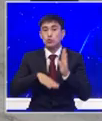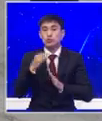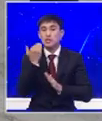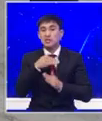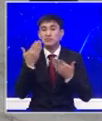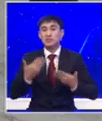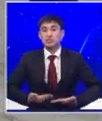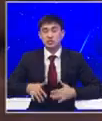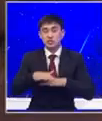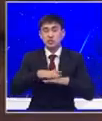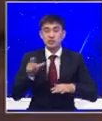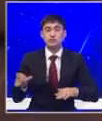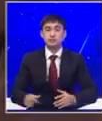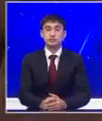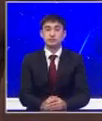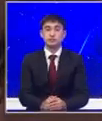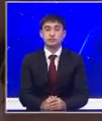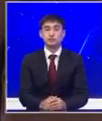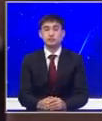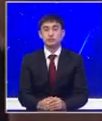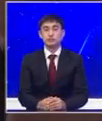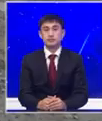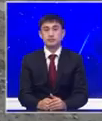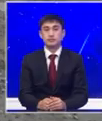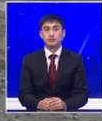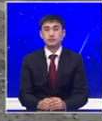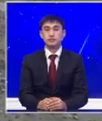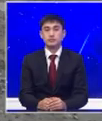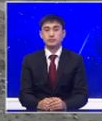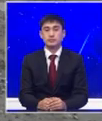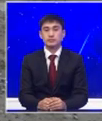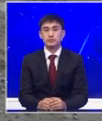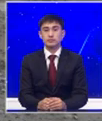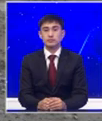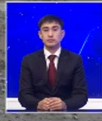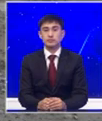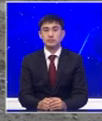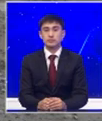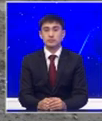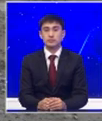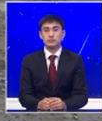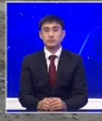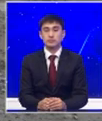качество жизни сельчан. Карина Закриева, Кундуз Нурмухамбетова, Мирюэр Кадырбайкызы, Жайдарбек Нурбек, телеканал ЖТСУ, Талгарский район.